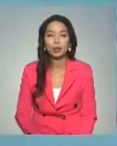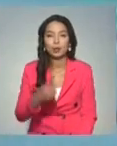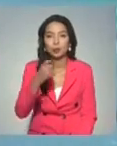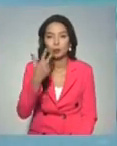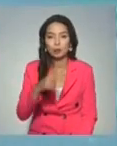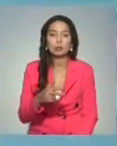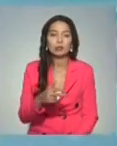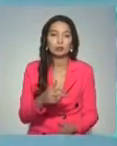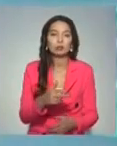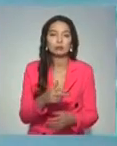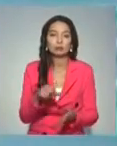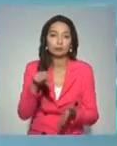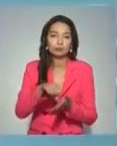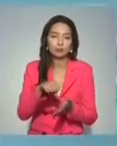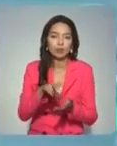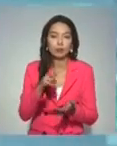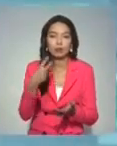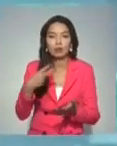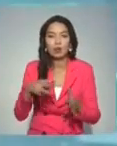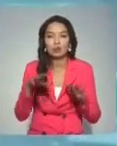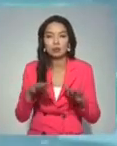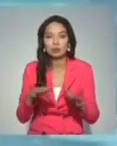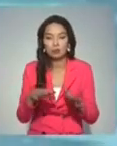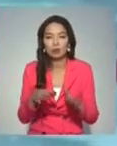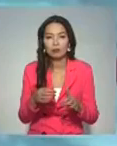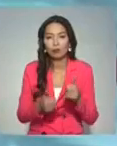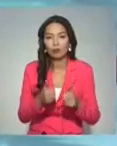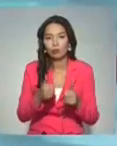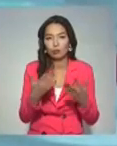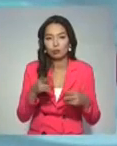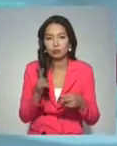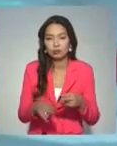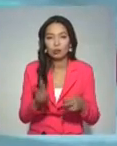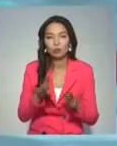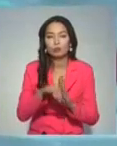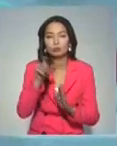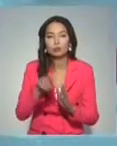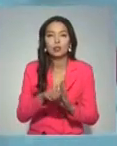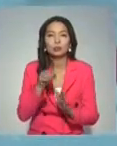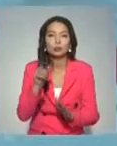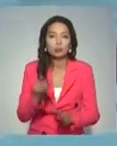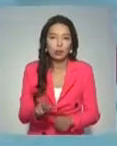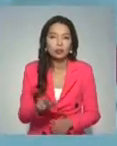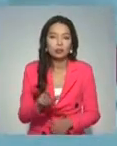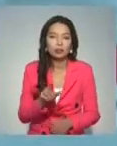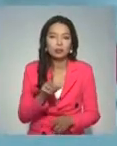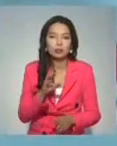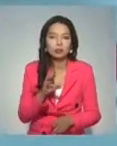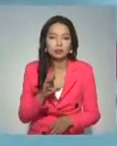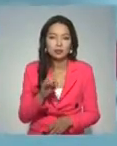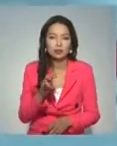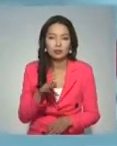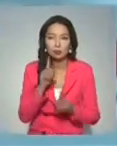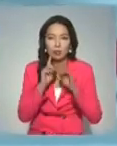130 претендентов на 20 мест завершилось выдвижение кандидатов в депутаты Сената парламента. Все самовыдвиженцы, при